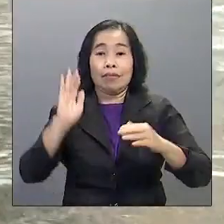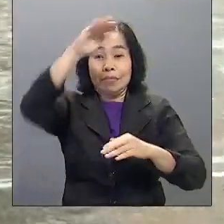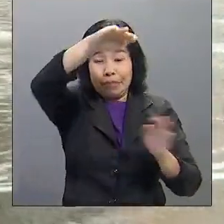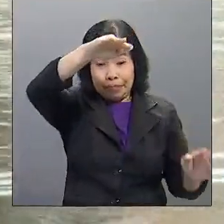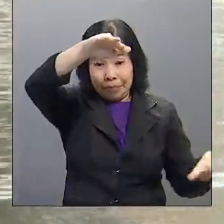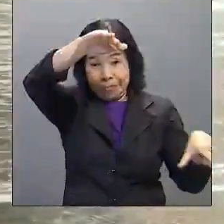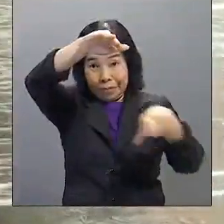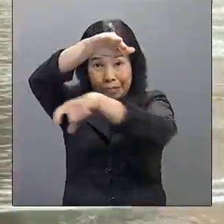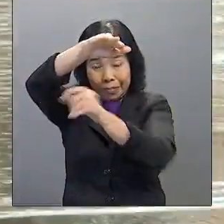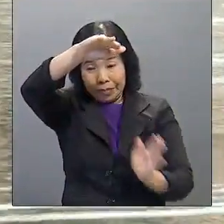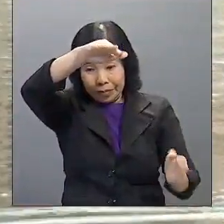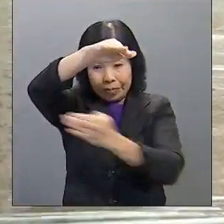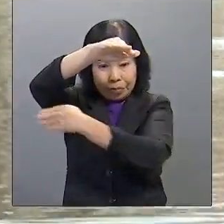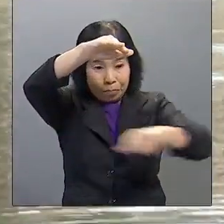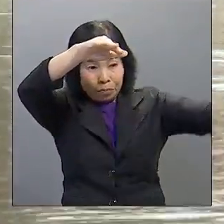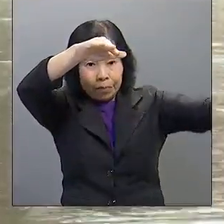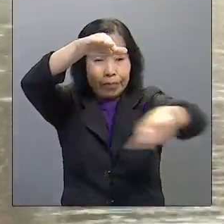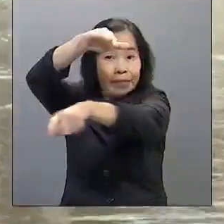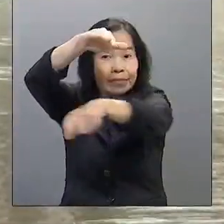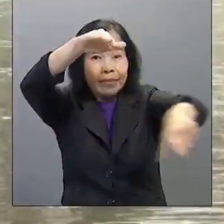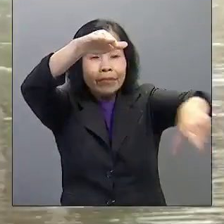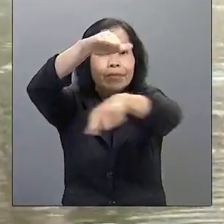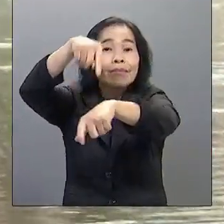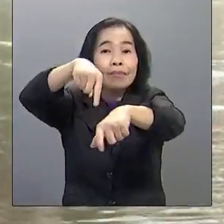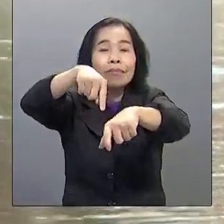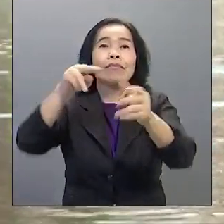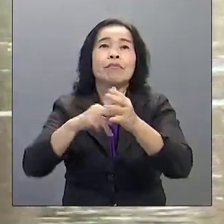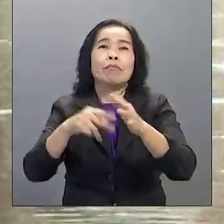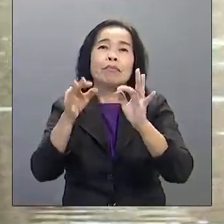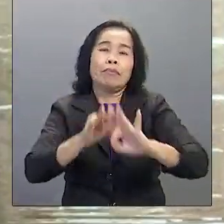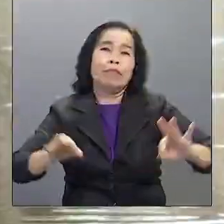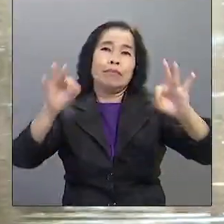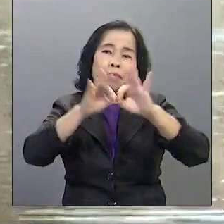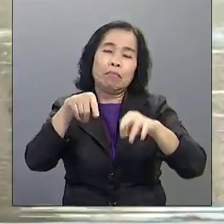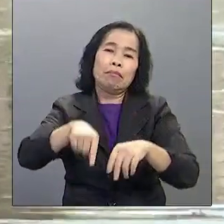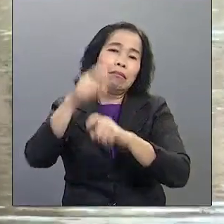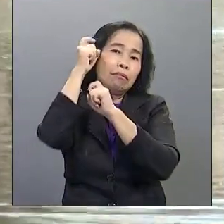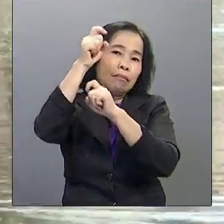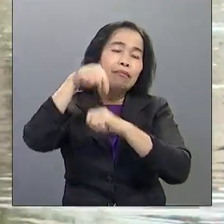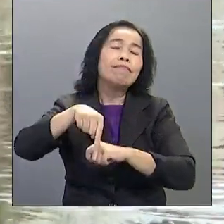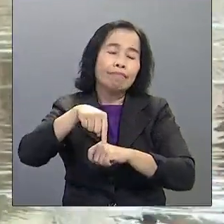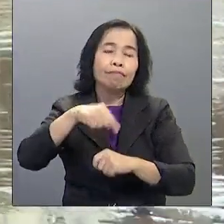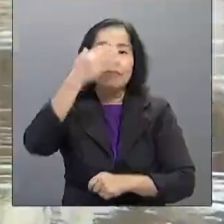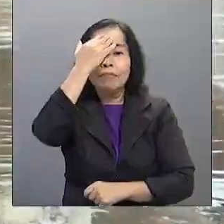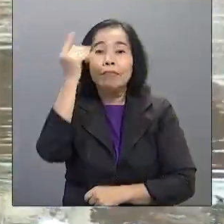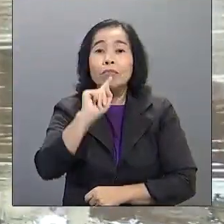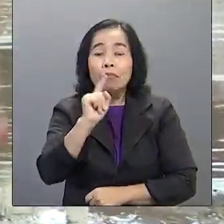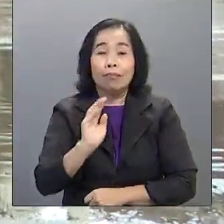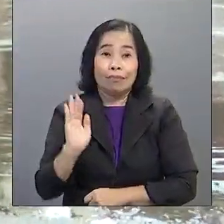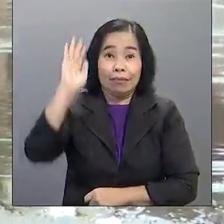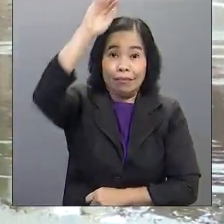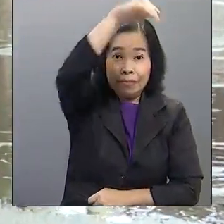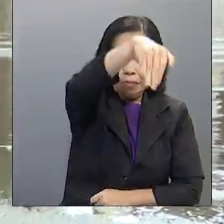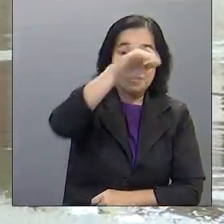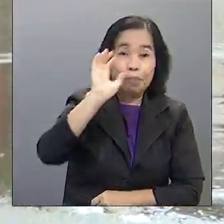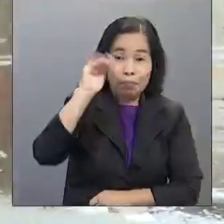ราม5ตรงจุดนี้เพราะฉะนั้นตรงจุดนี้ค่ะเรียกว่าก็เป็นจุดสำคัญที่จะต้องเฝ้าระวังกันต่อไปด้วยนะคะเพราะว่าตรงจุดที่เรายืนอยู่เ